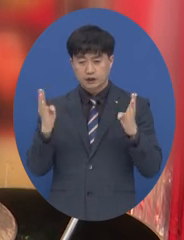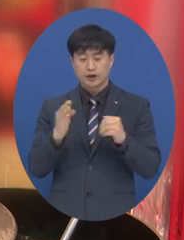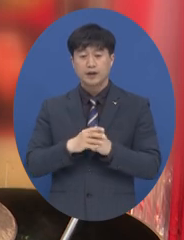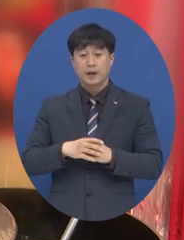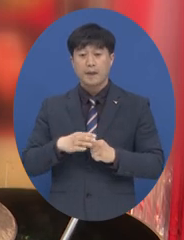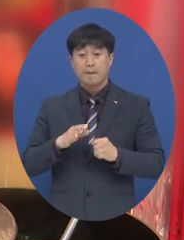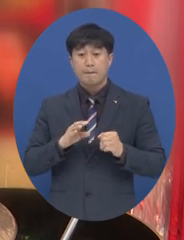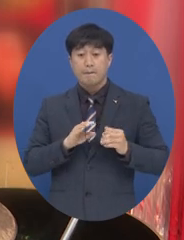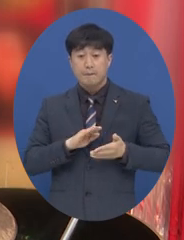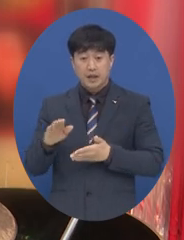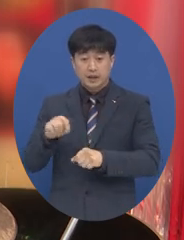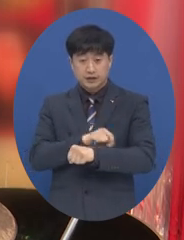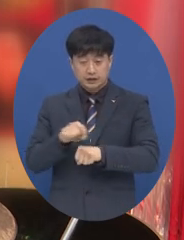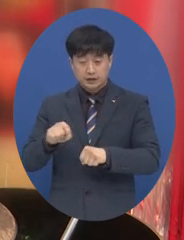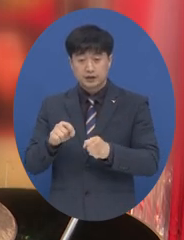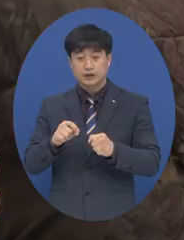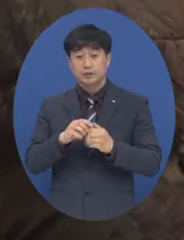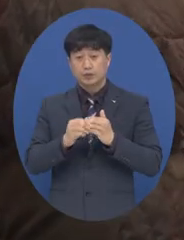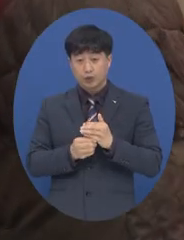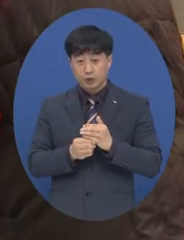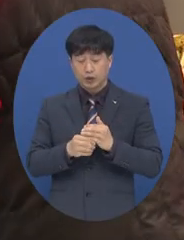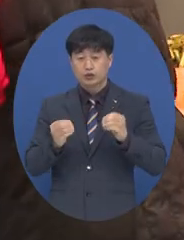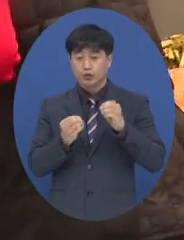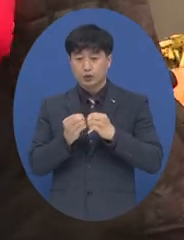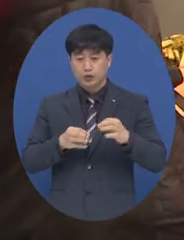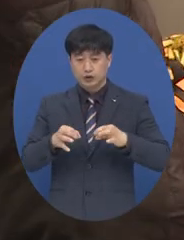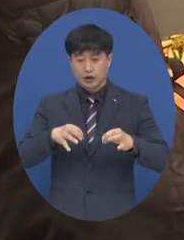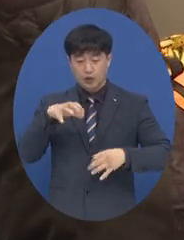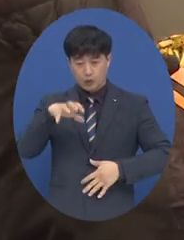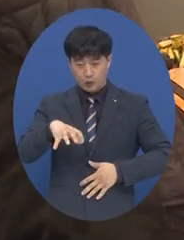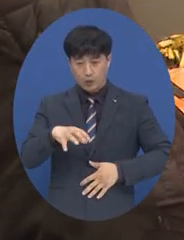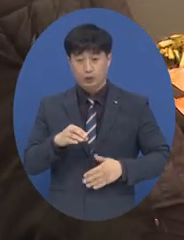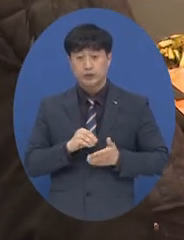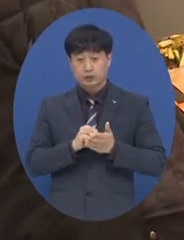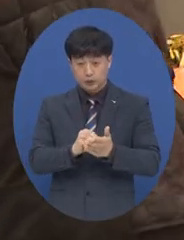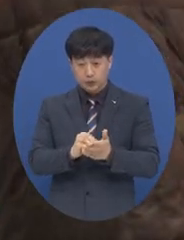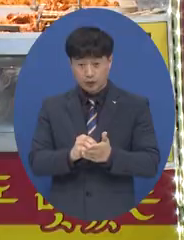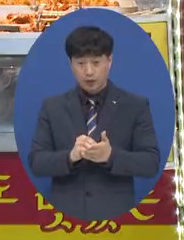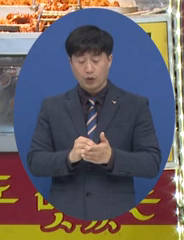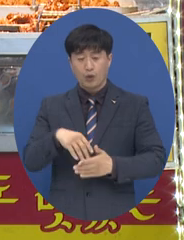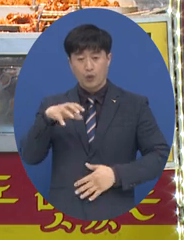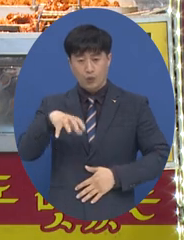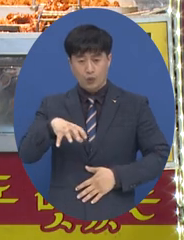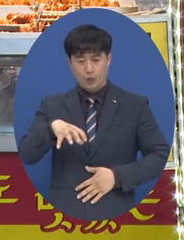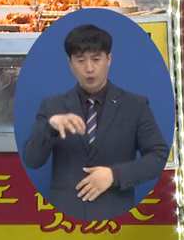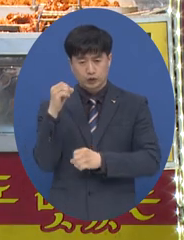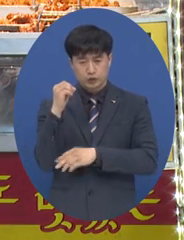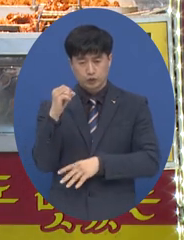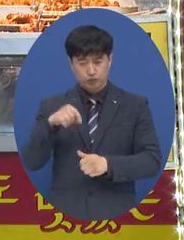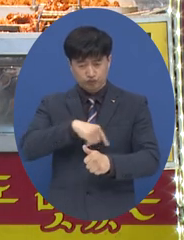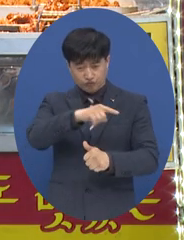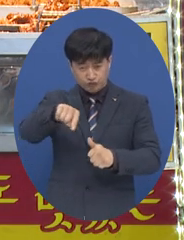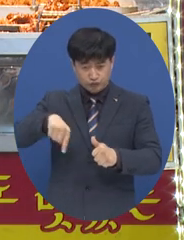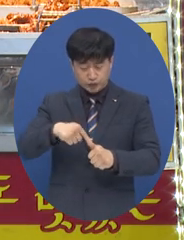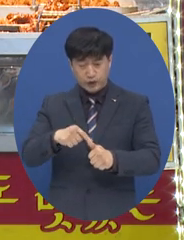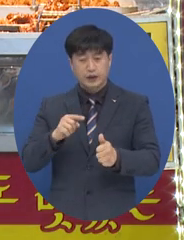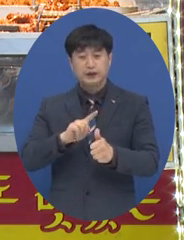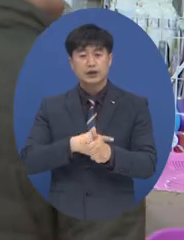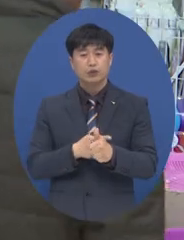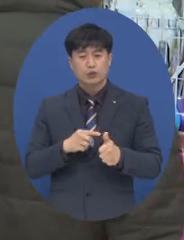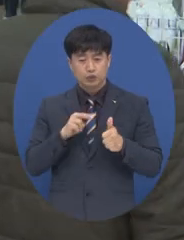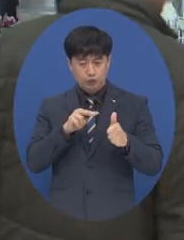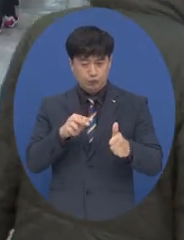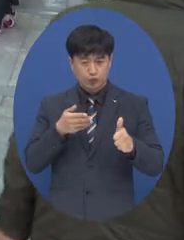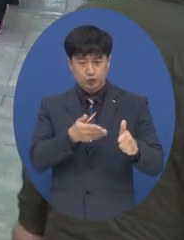배달특급 어플리케이션에서 전통시장 코너에 접속하면 위치 기반으로 이용자 주변에 배송 가능한 시장 정보가 자동으로